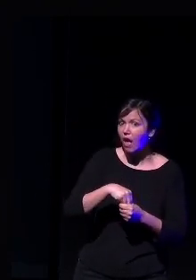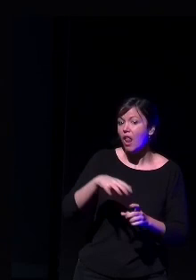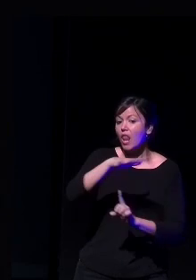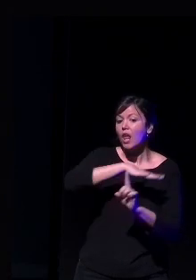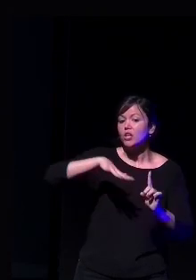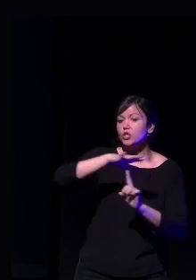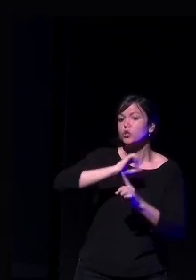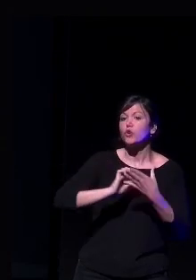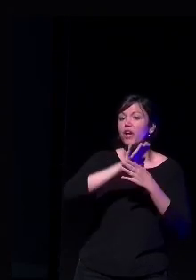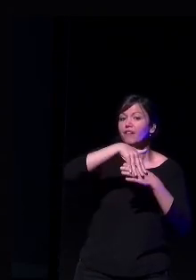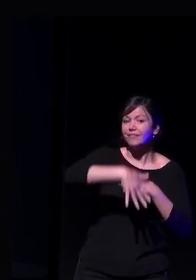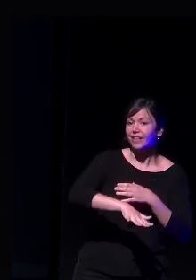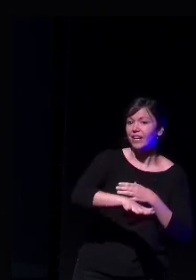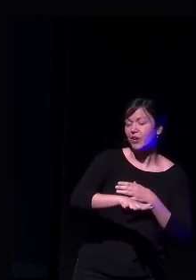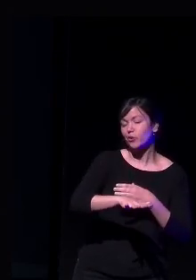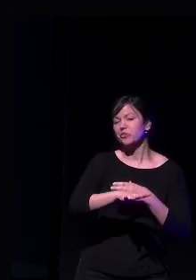una comarca